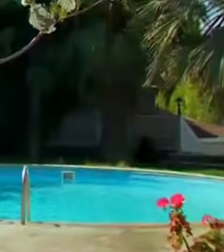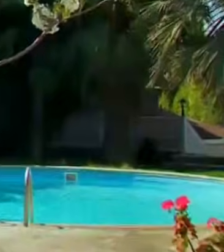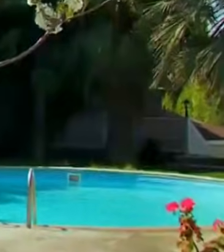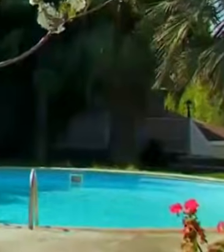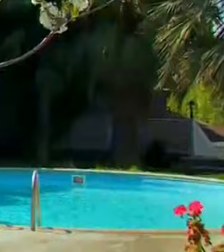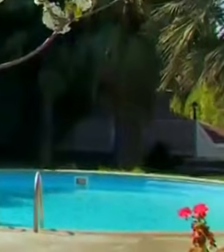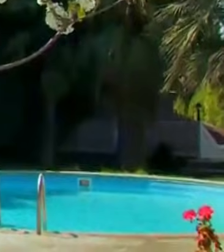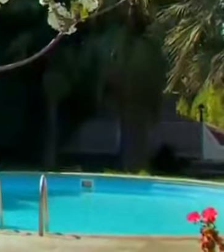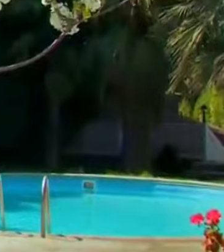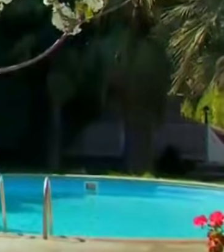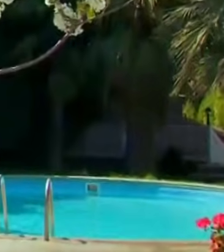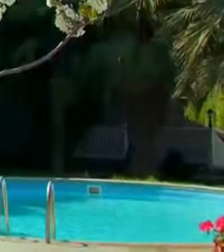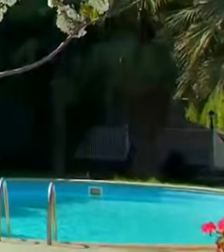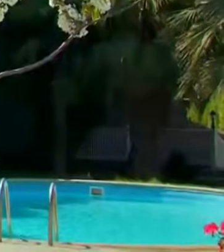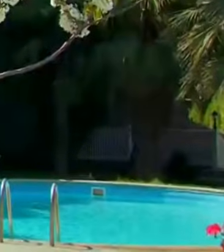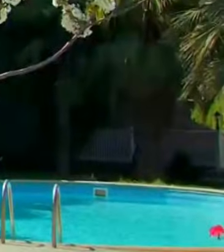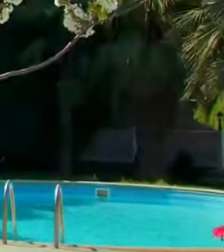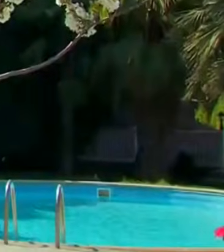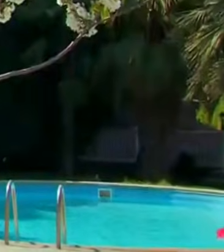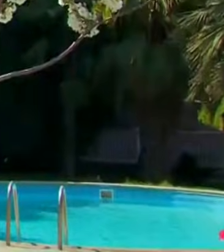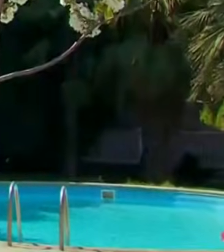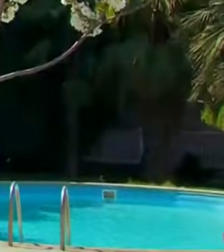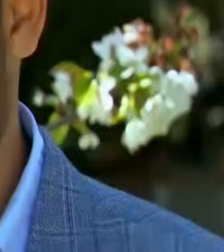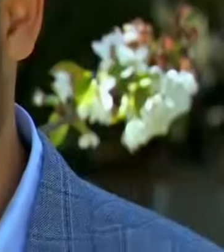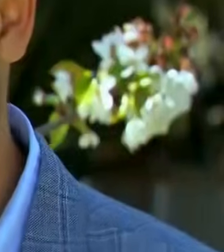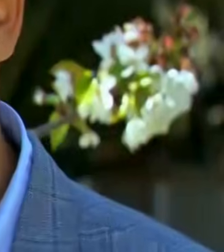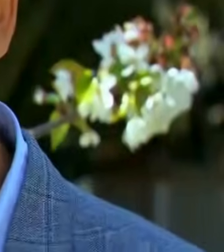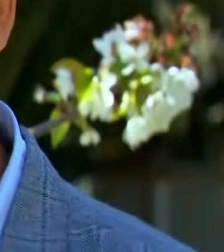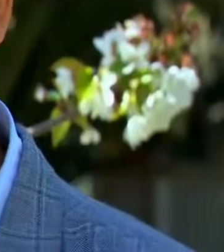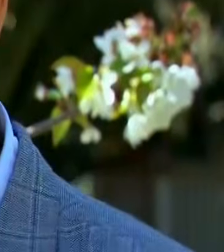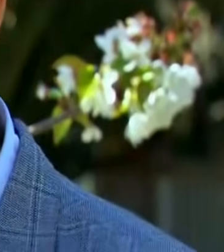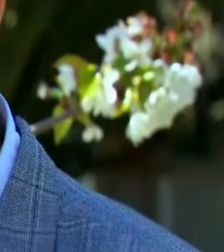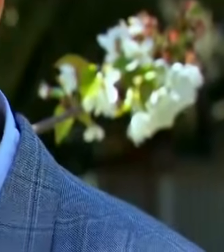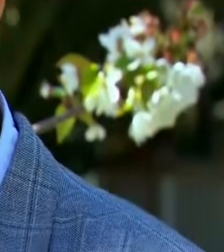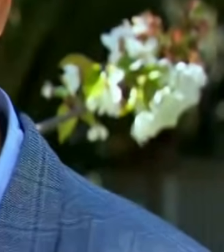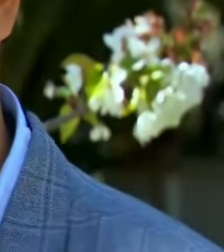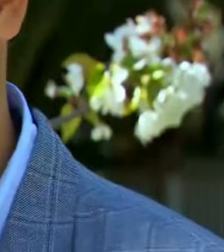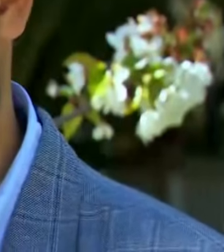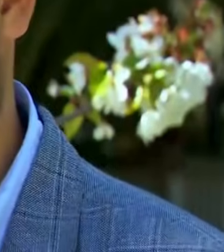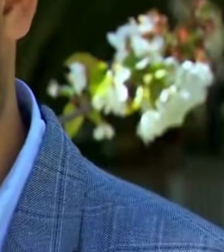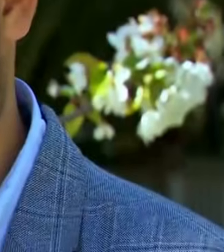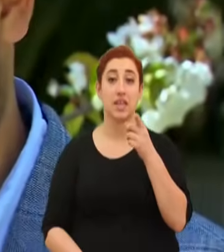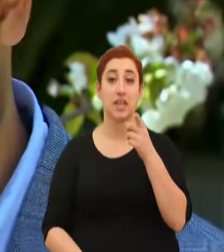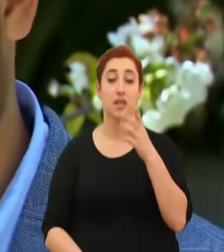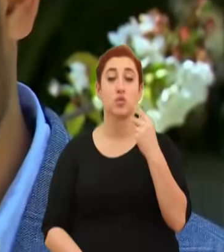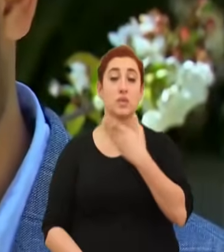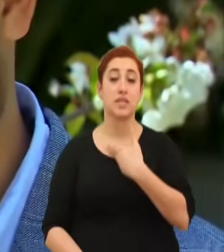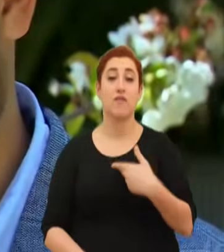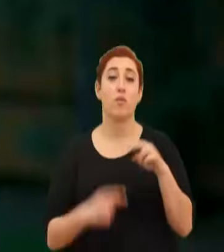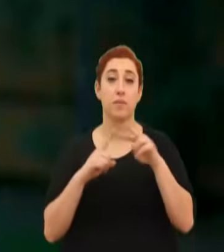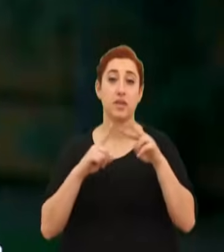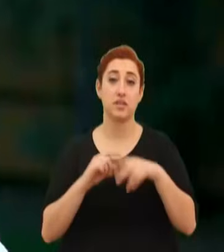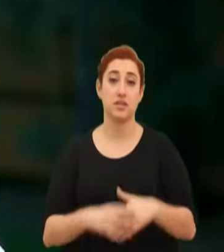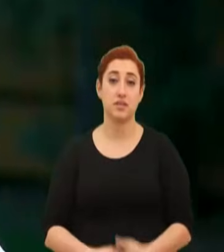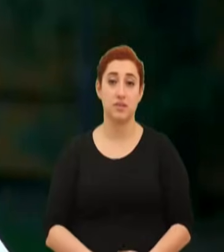Bembeyaz çiçek açmış ağacın altında Nazlı'nın elini elleri arasına alıp gözlerinin içine baktı. Seni çok severim